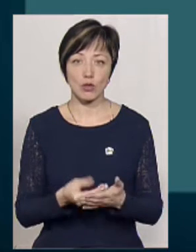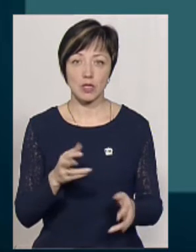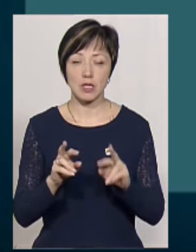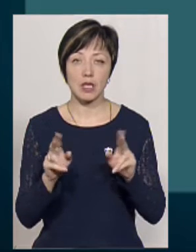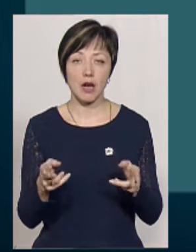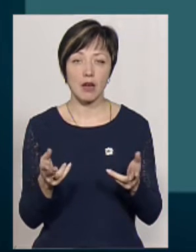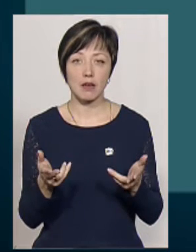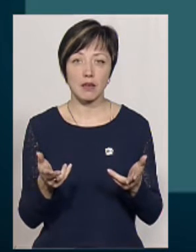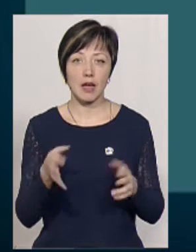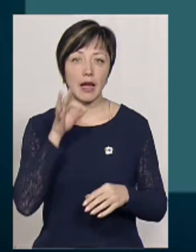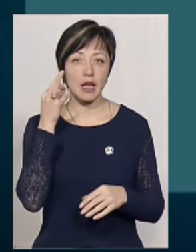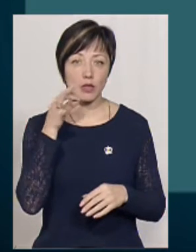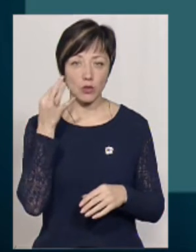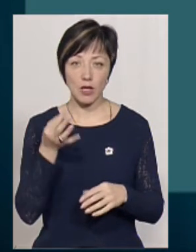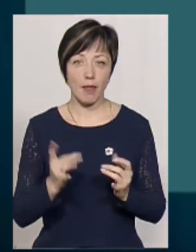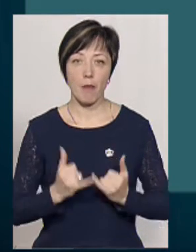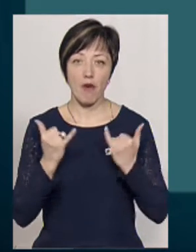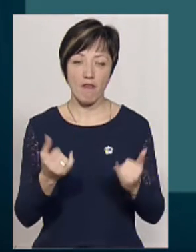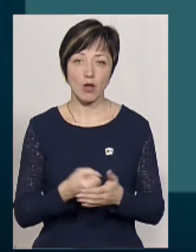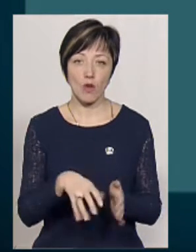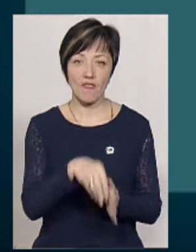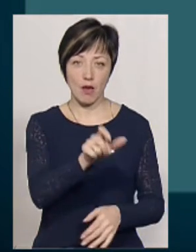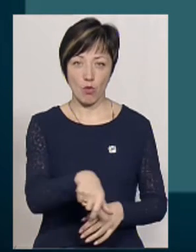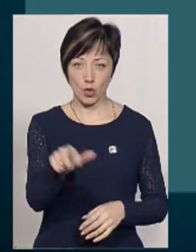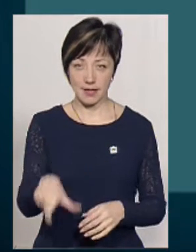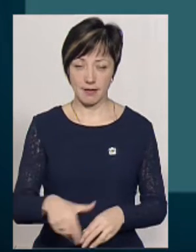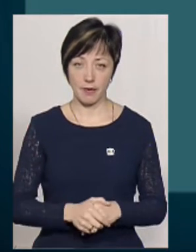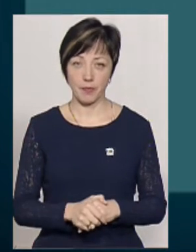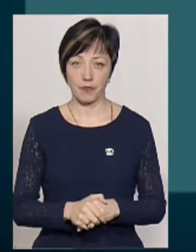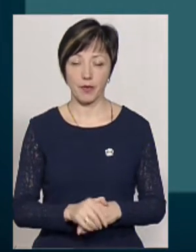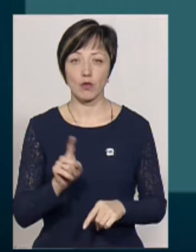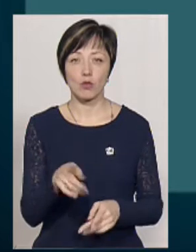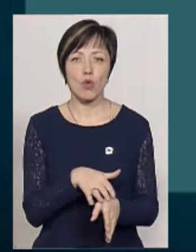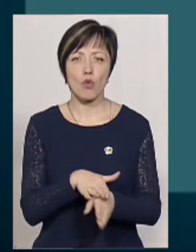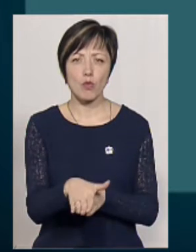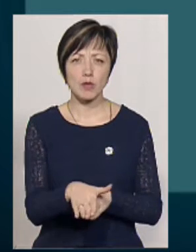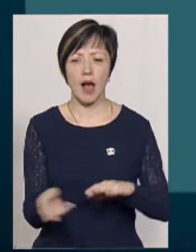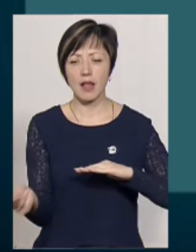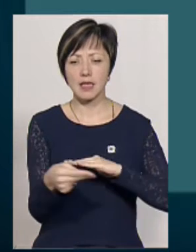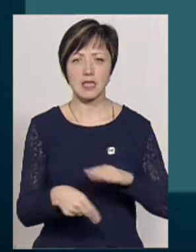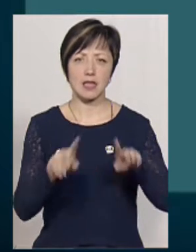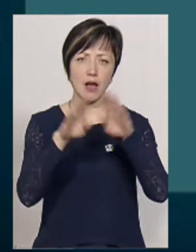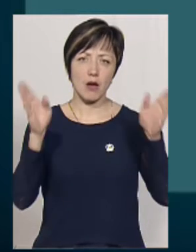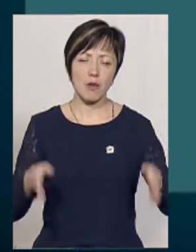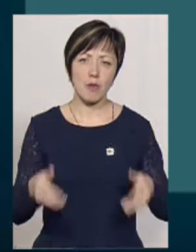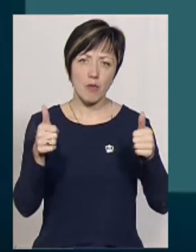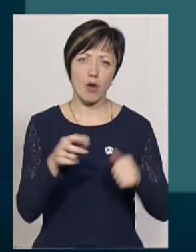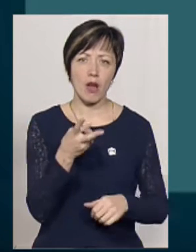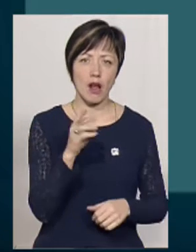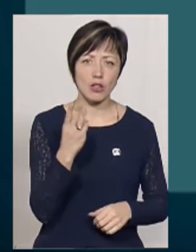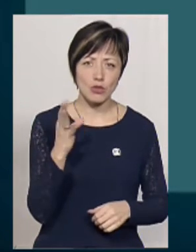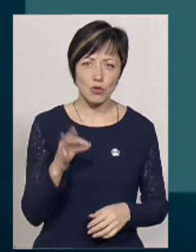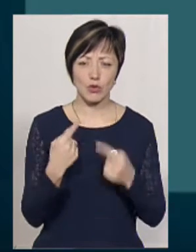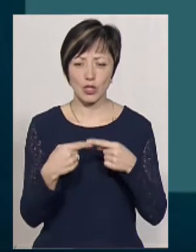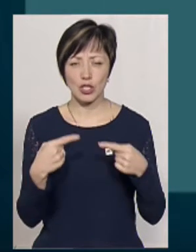якісь такі хитрощі, якась неповага до виборців, тому що купа агітаційних білбордів того самого Ляшка і